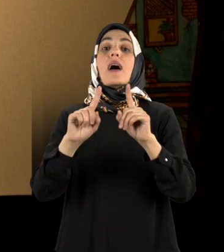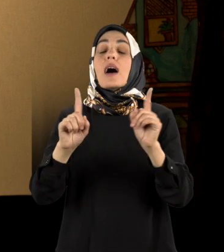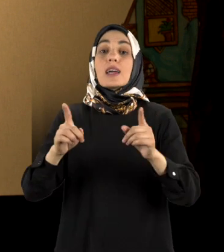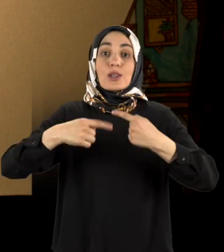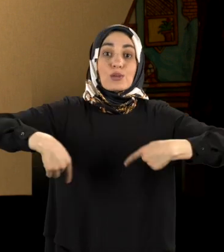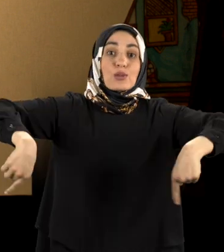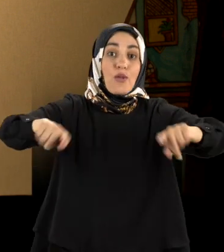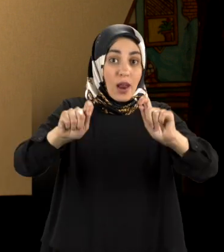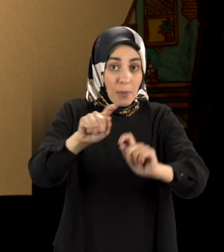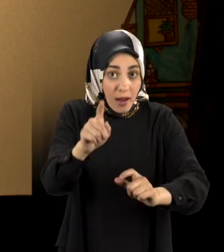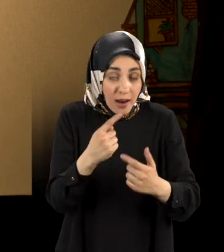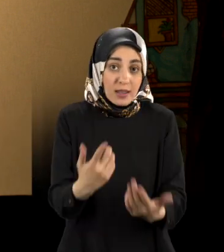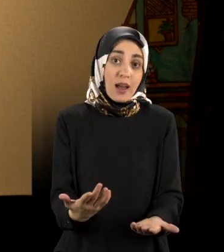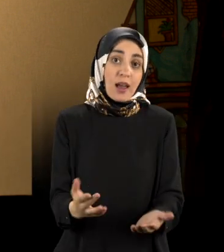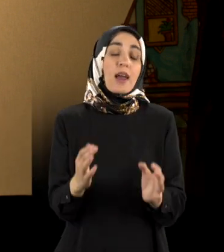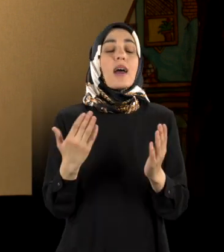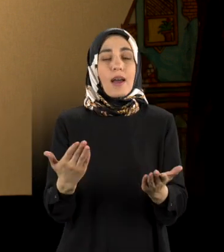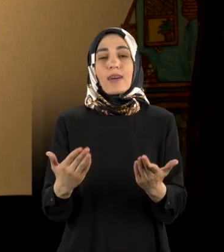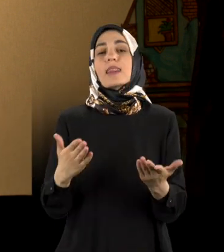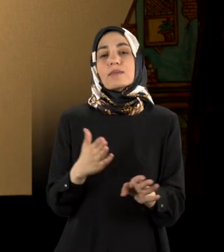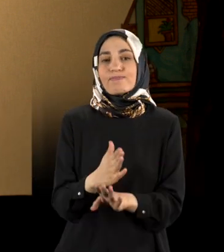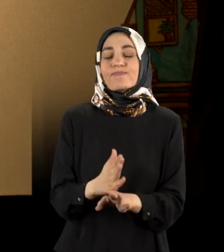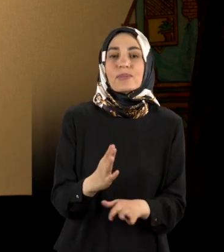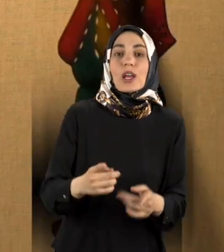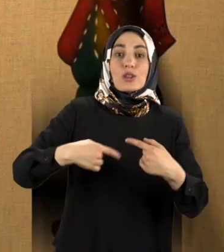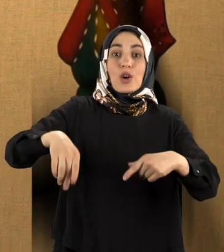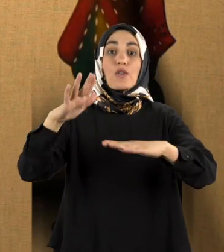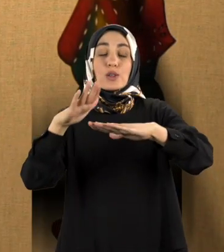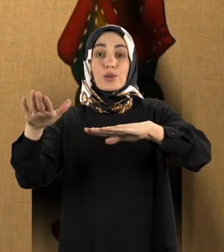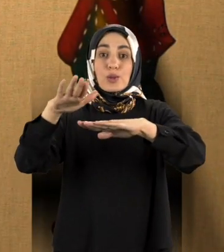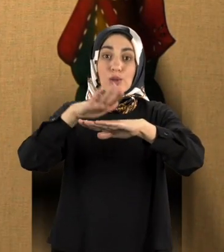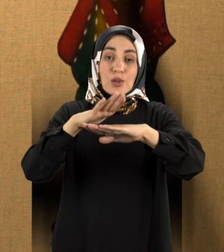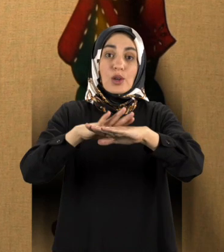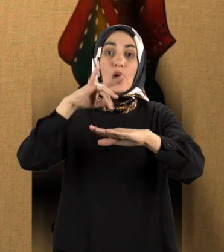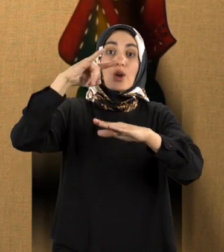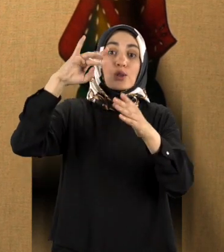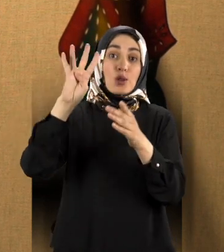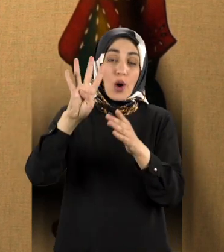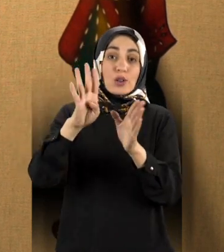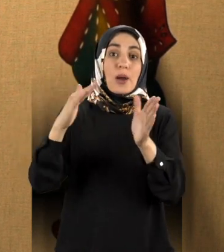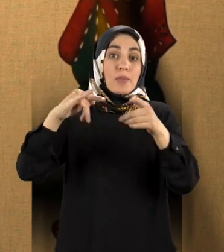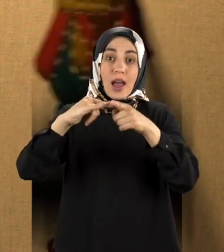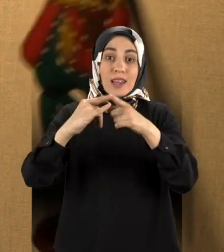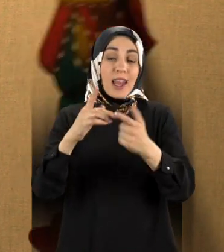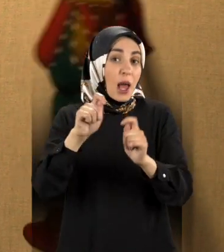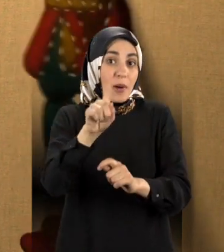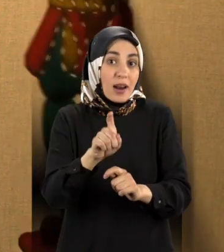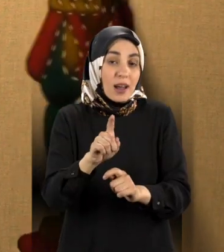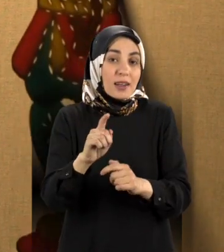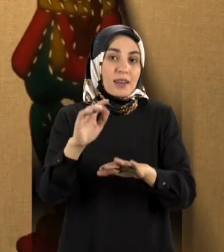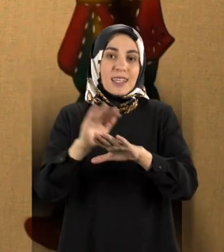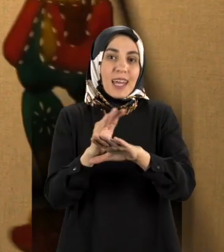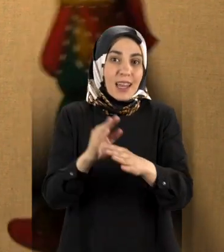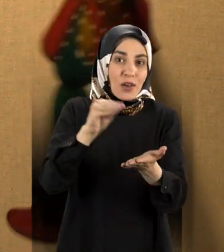Hayır efendim sofra kurallara Evet sofra kuralları Sofranın üstüne dört ayaklı ne korlar dört